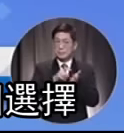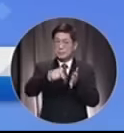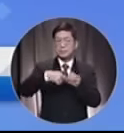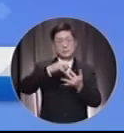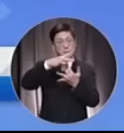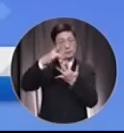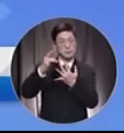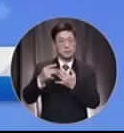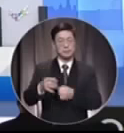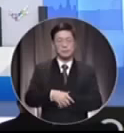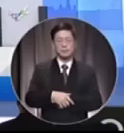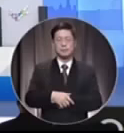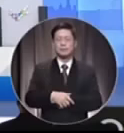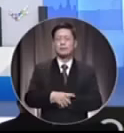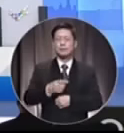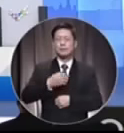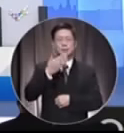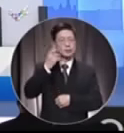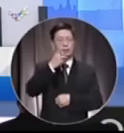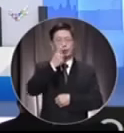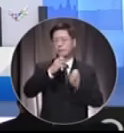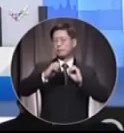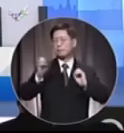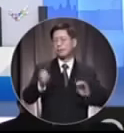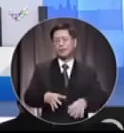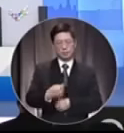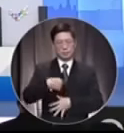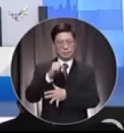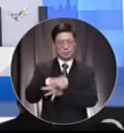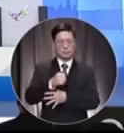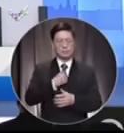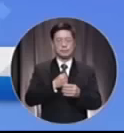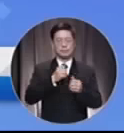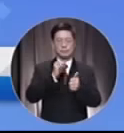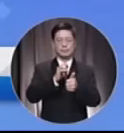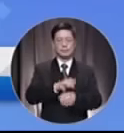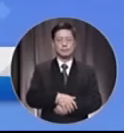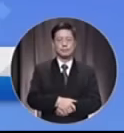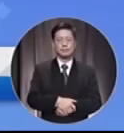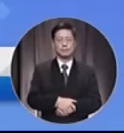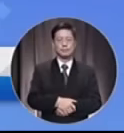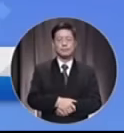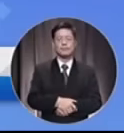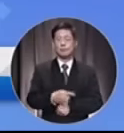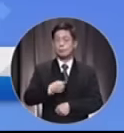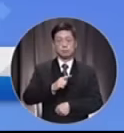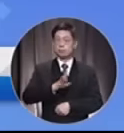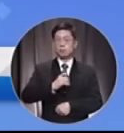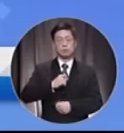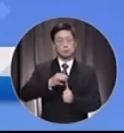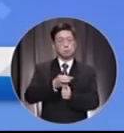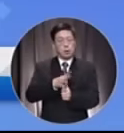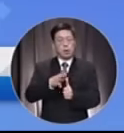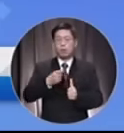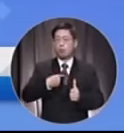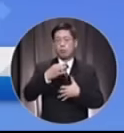择放下蓝绿。我愿意向诸位说，我没有包袱，我什